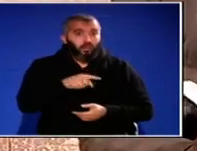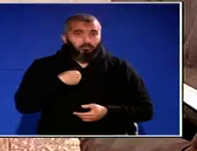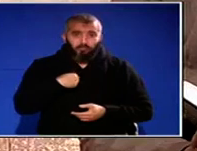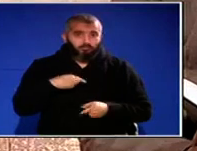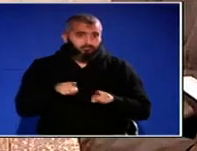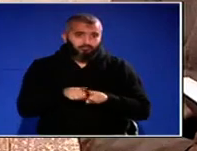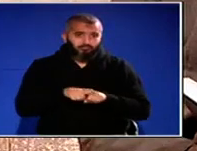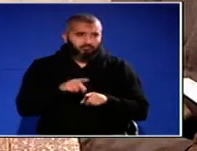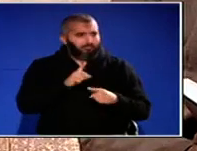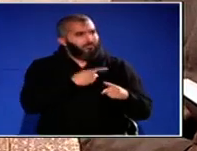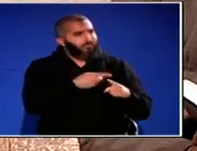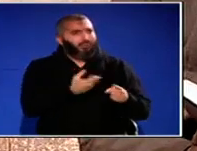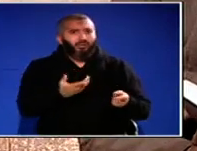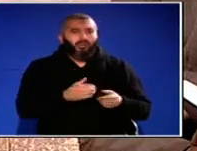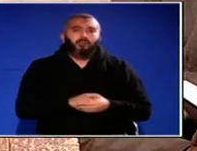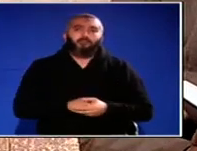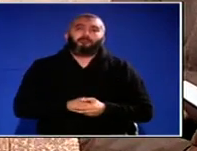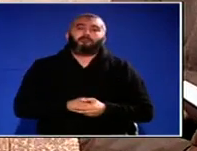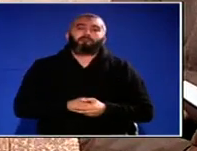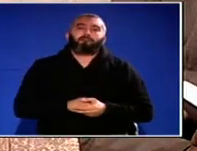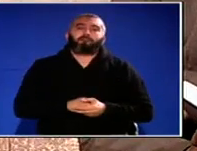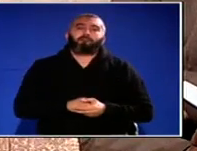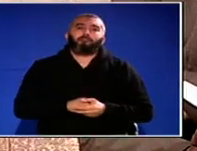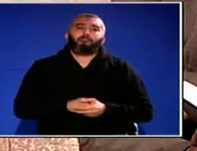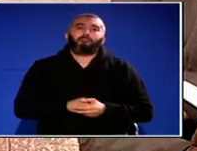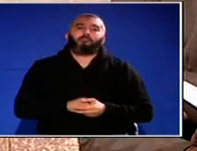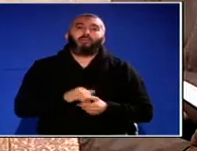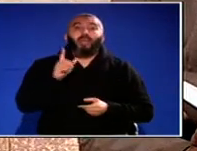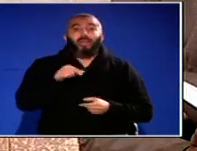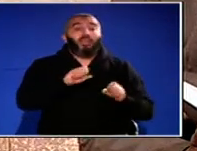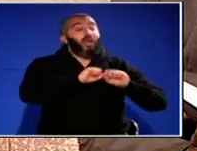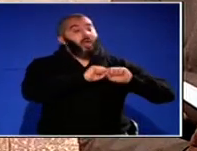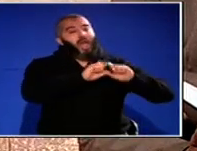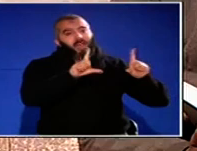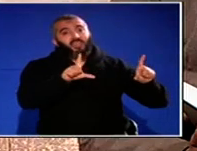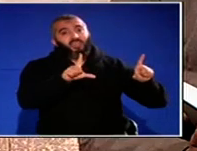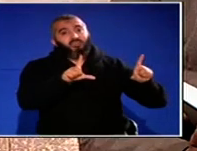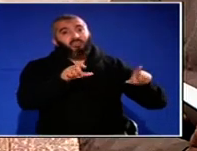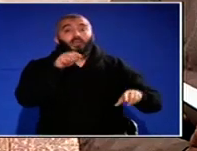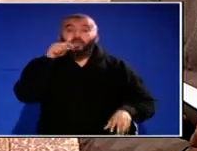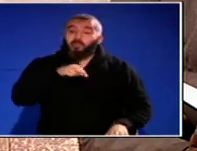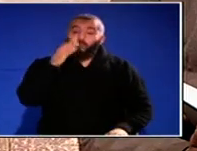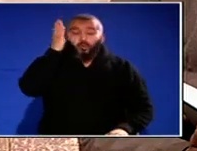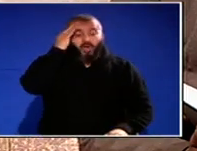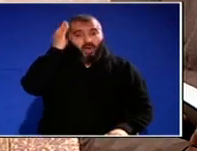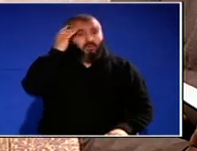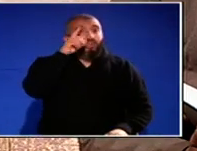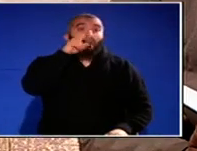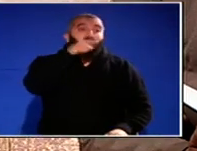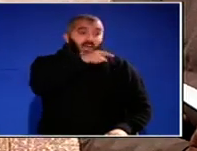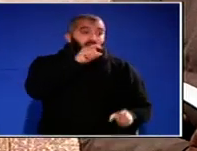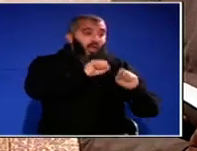أدري، لأن أولا هذه أحاديث، والأحاديث لابد من معرفة صحتها وسندها عن النبي عليه الصلاة